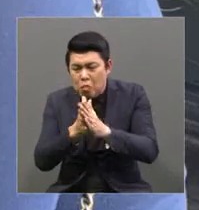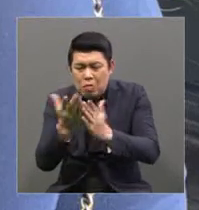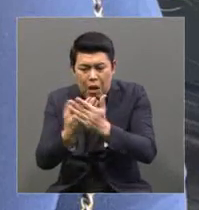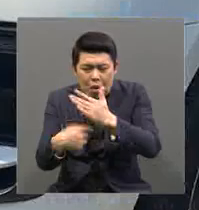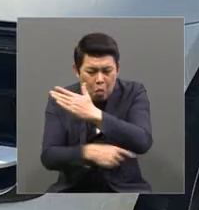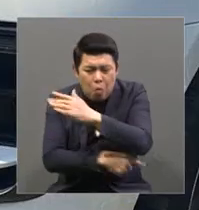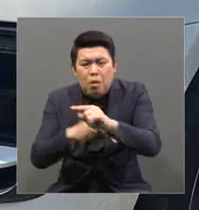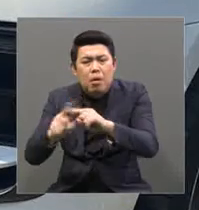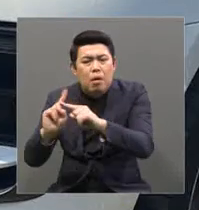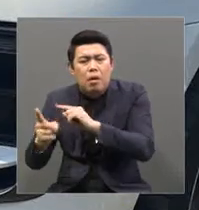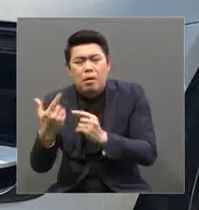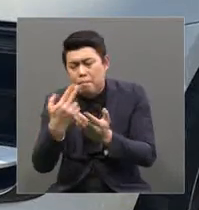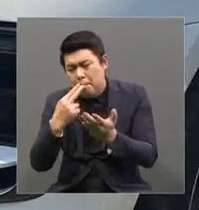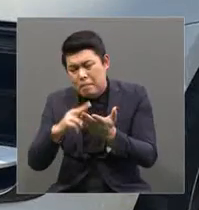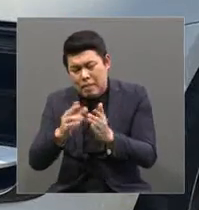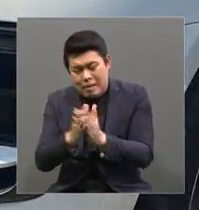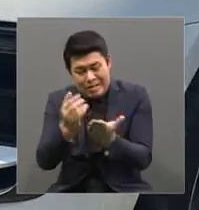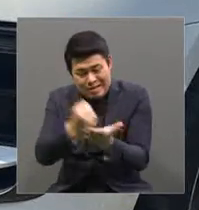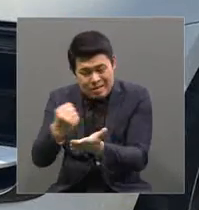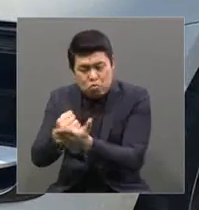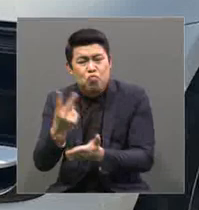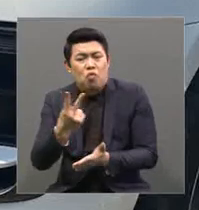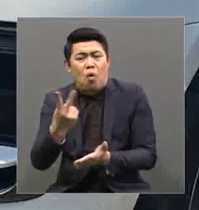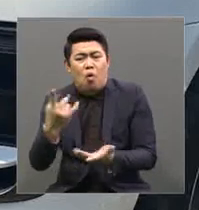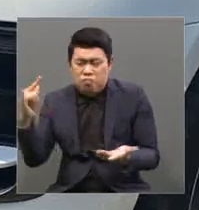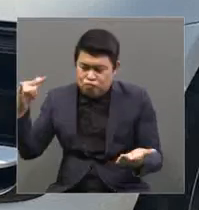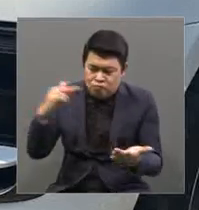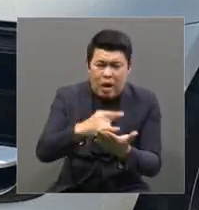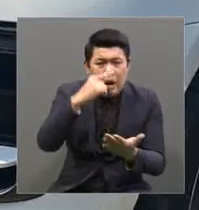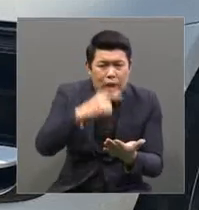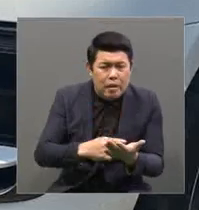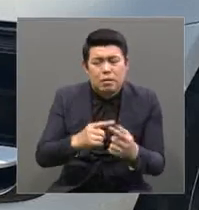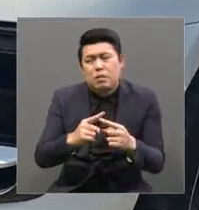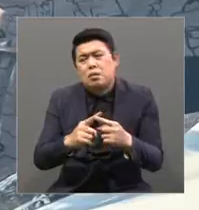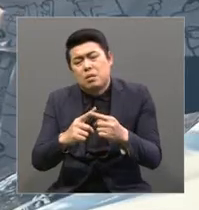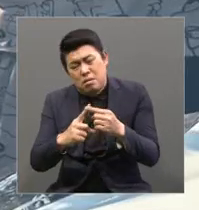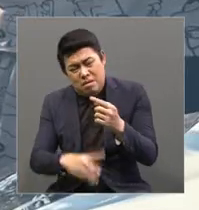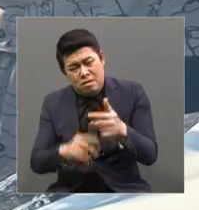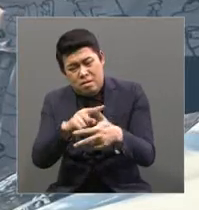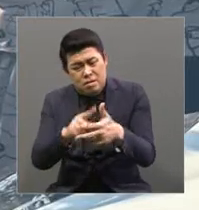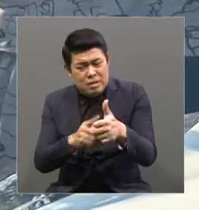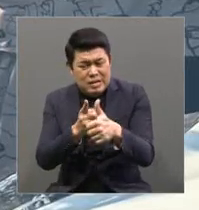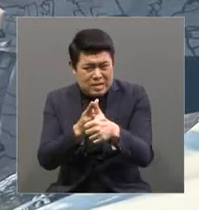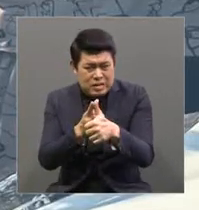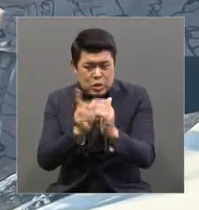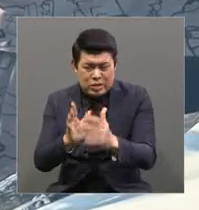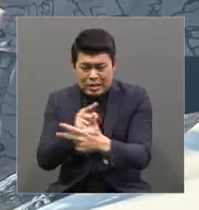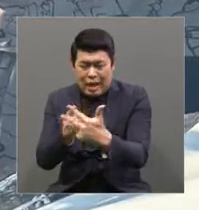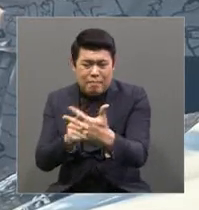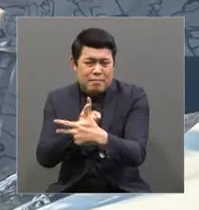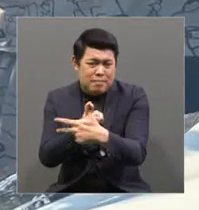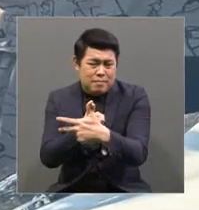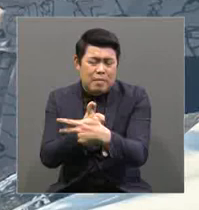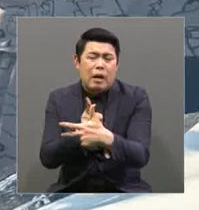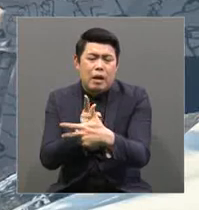แล้วก็ช่อโกงนะคะใช้หนังสือเดินทางสัญชาติวานูอาตูเข้ามาในไทย1ในจำนวนนี้นะคะก็คือ1ใน3เนี่ยต